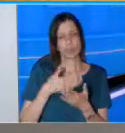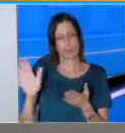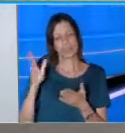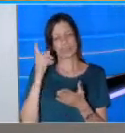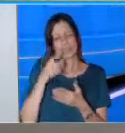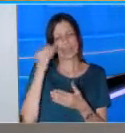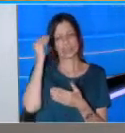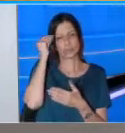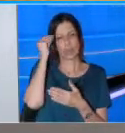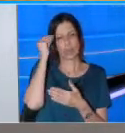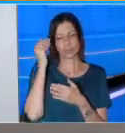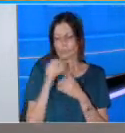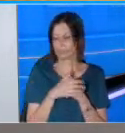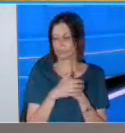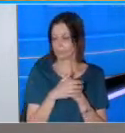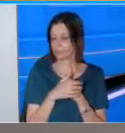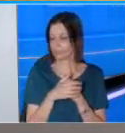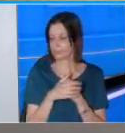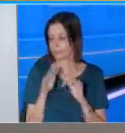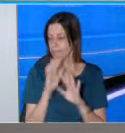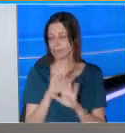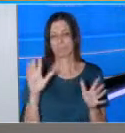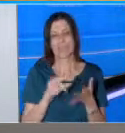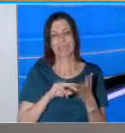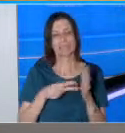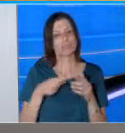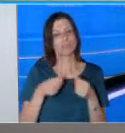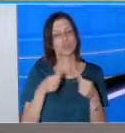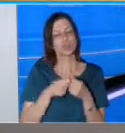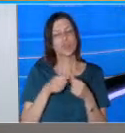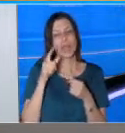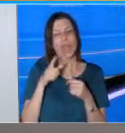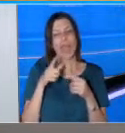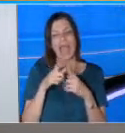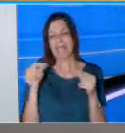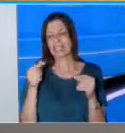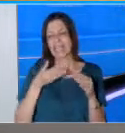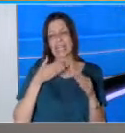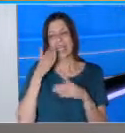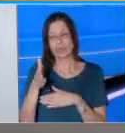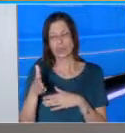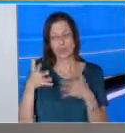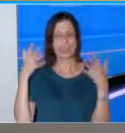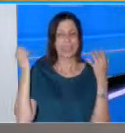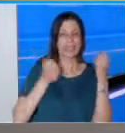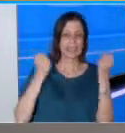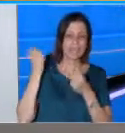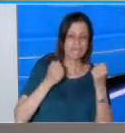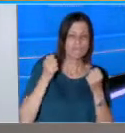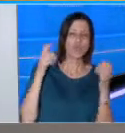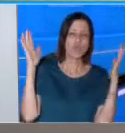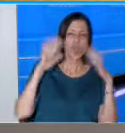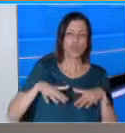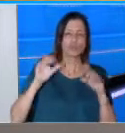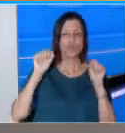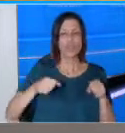לזכור שאין איזושהי אסטרטגיה בנוגע לעזה. ייכנסו, יתקפו ומה, וימוטטו את שלטון חמאס, אין בעיה, רעיון נהדר, אבל